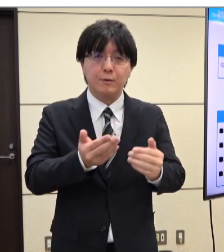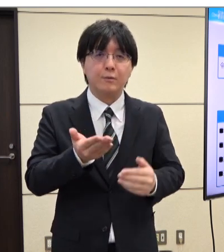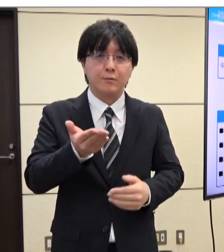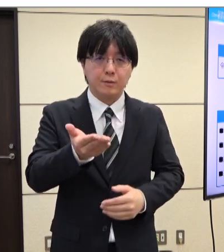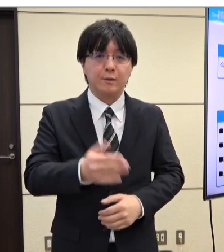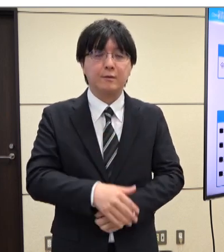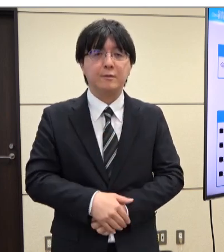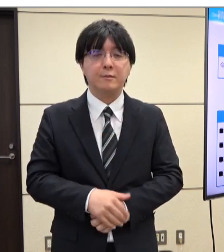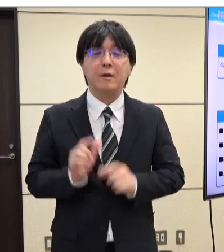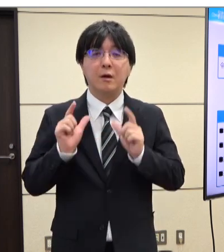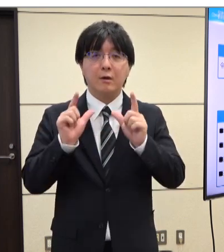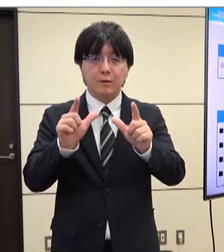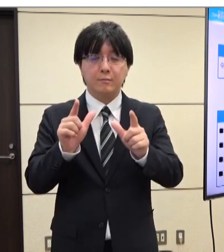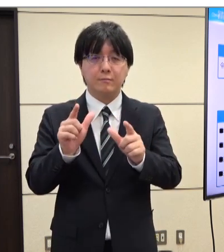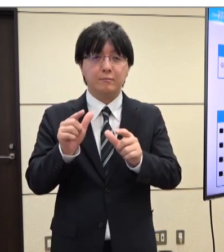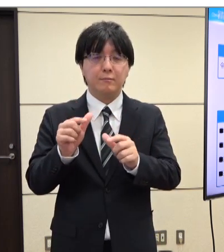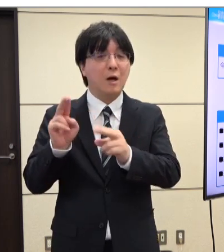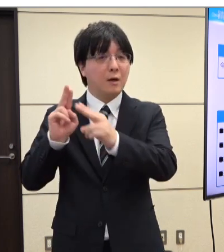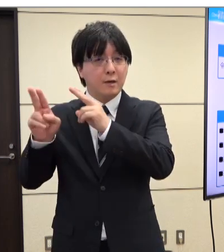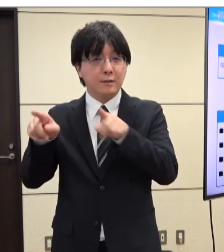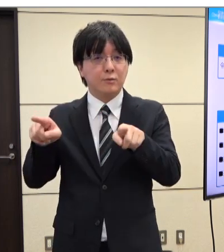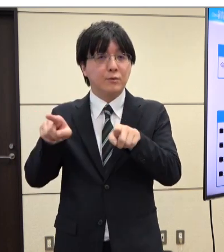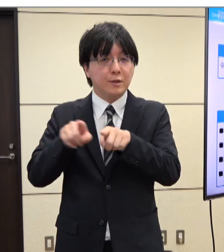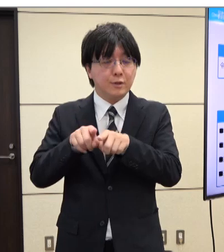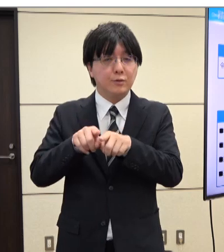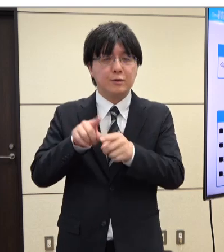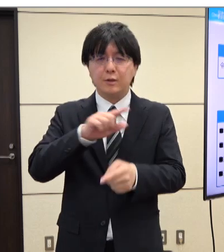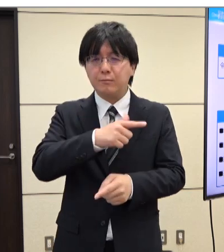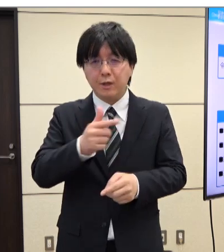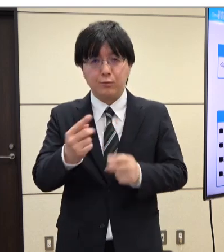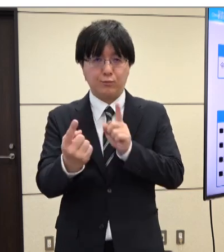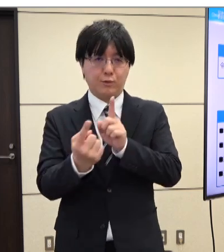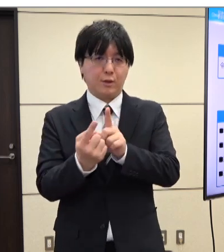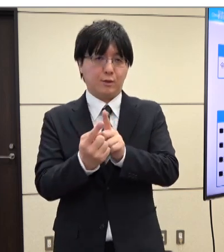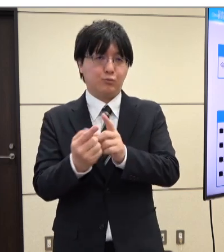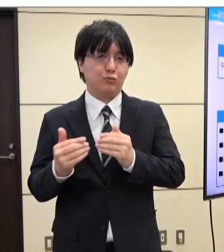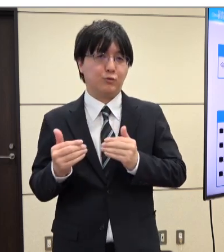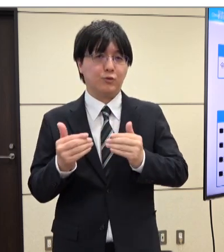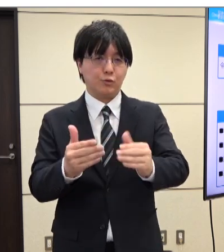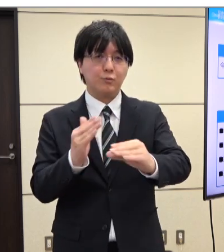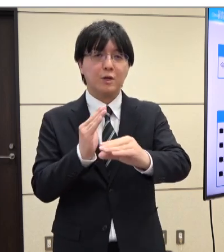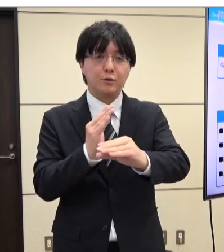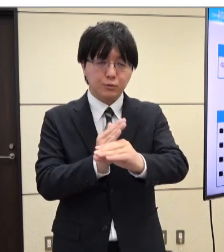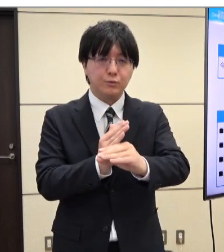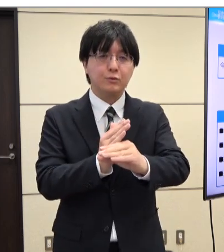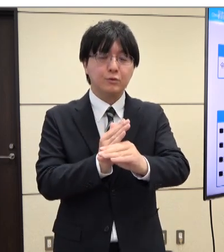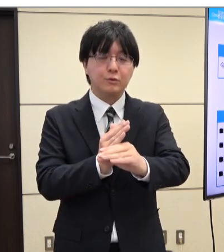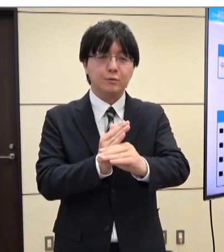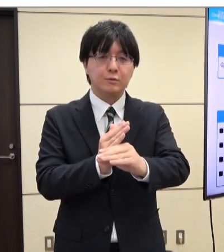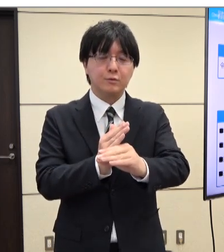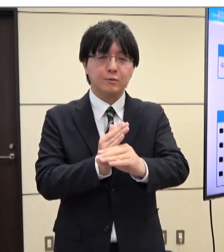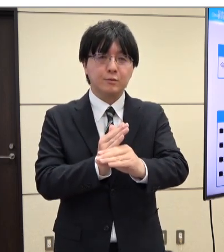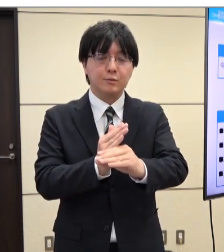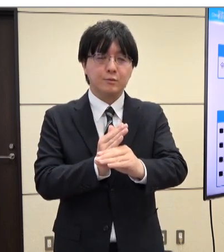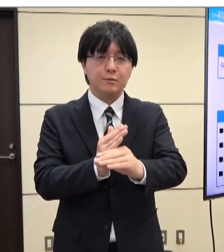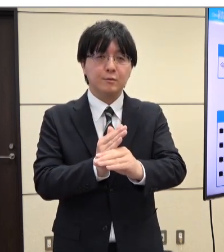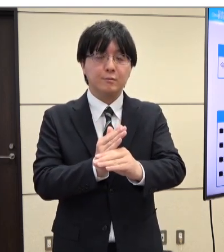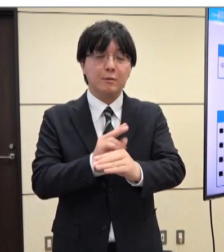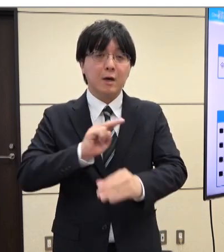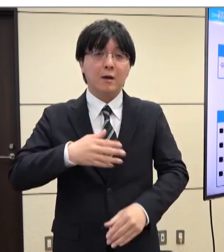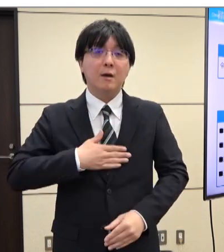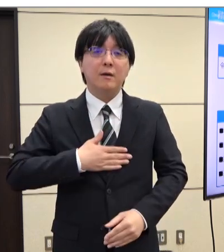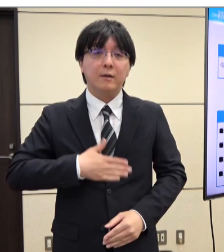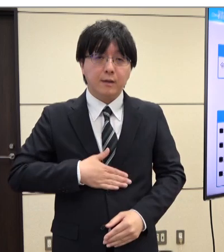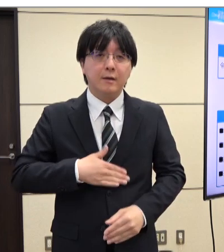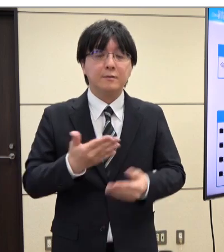は共同でいろいろな対策を進めているわけですね。ですから当面、ご理解いただいた